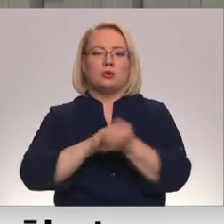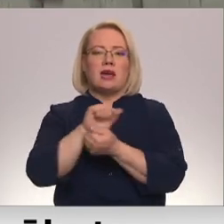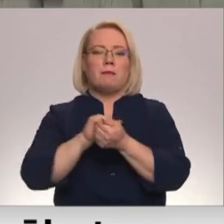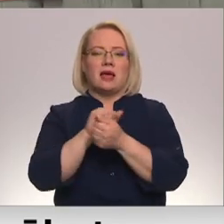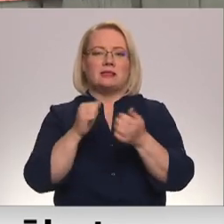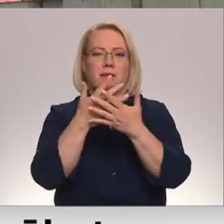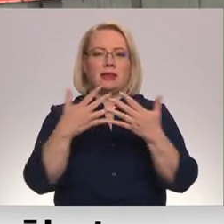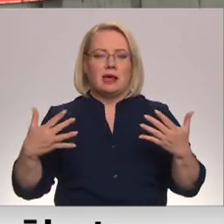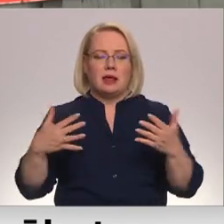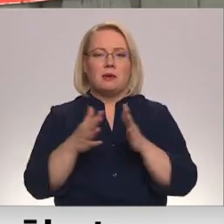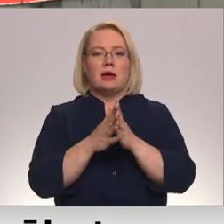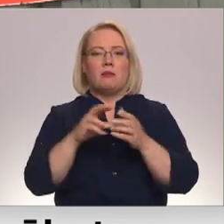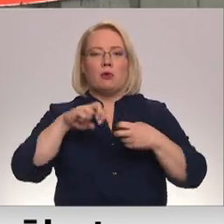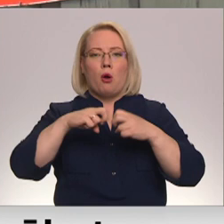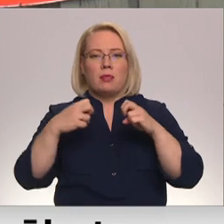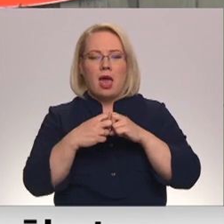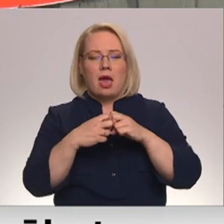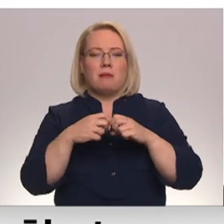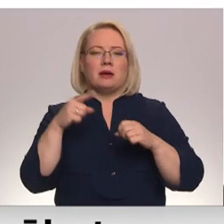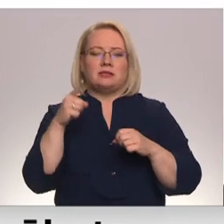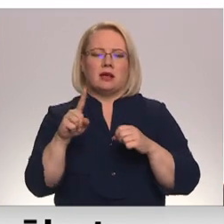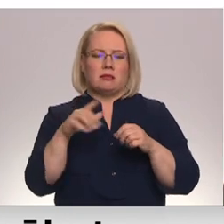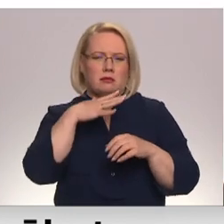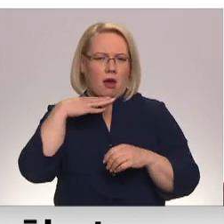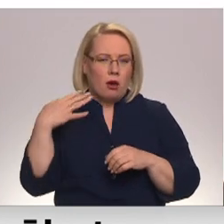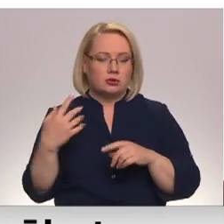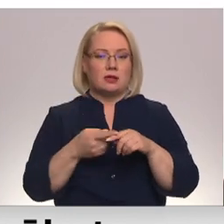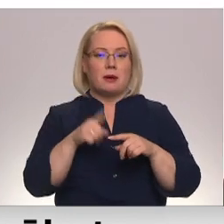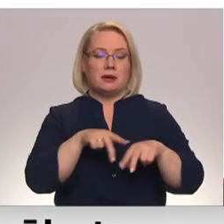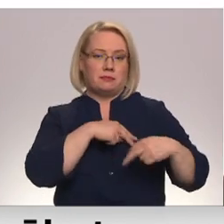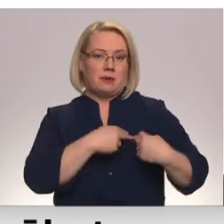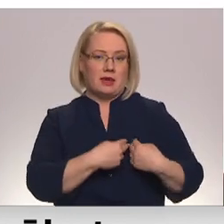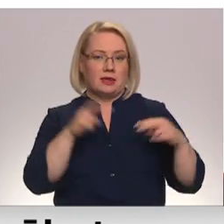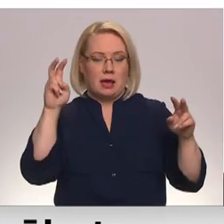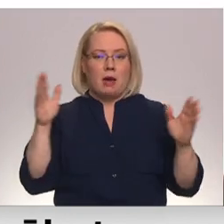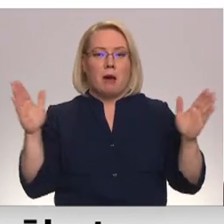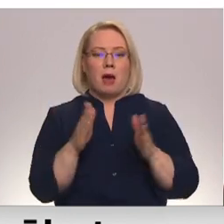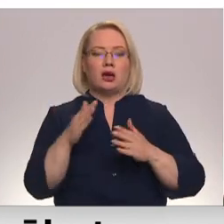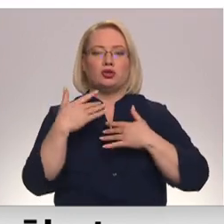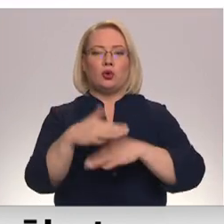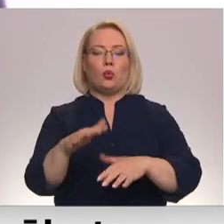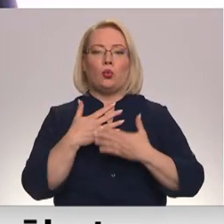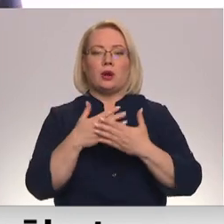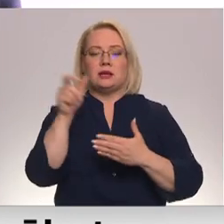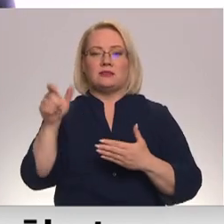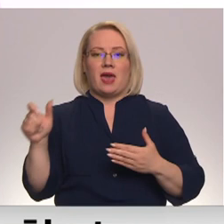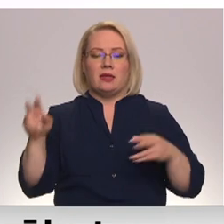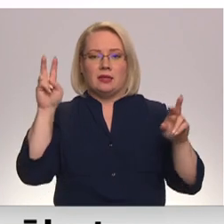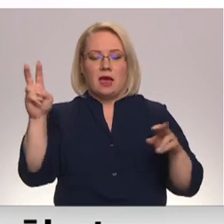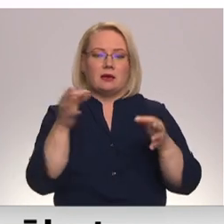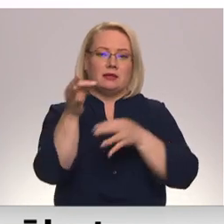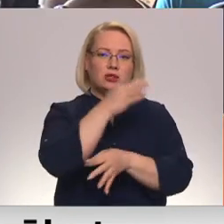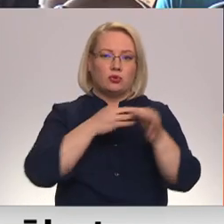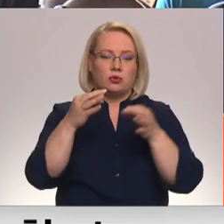tīkliem. Samilzuši jautājumi piekrastes zvejniekiem ir daudz, tāpēc biedrība Mazjūras zvejnieki rīkoja diskusiju ar nozares